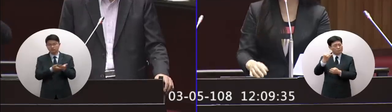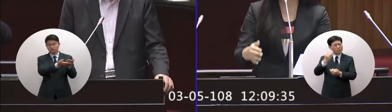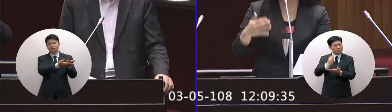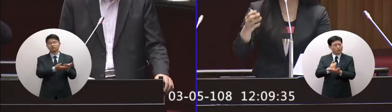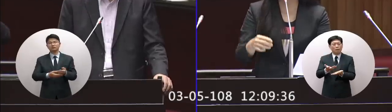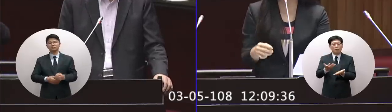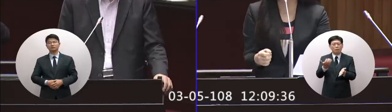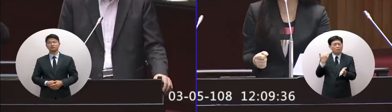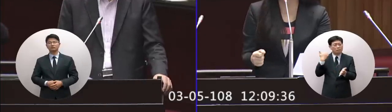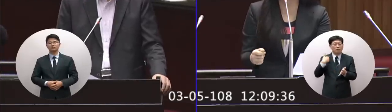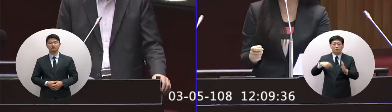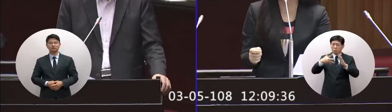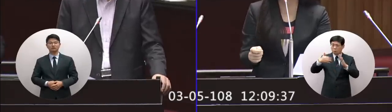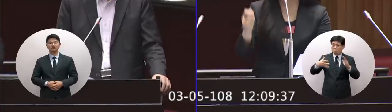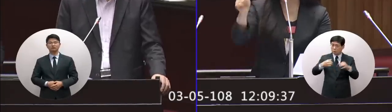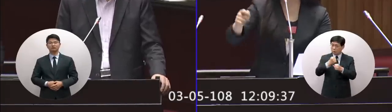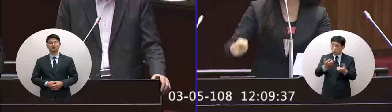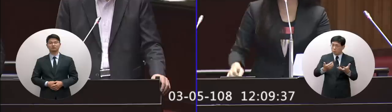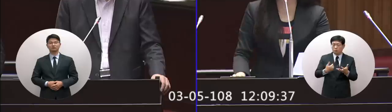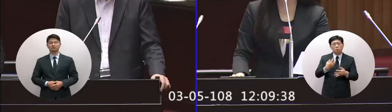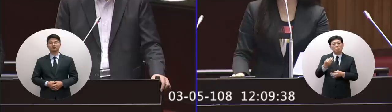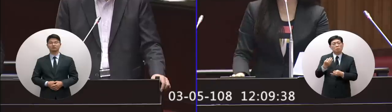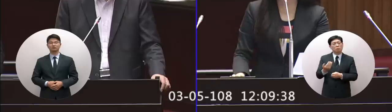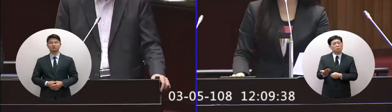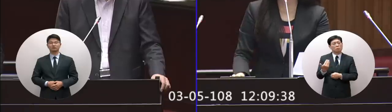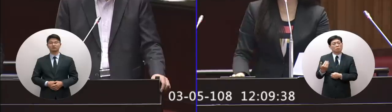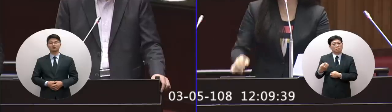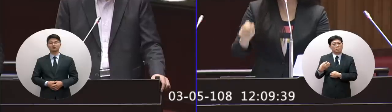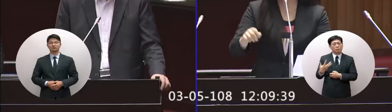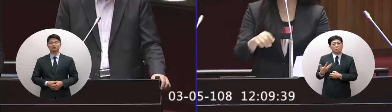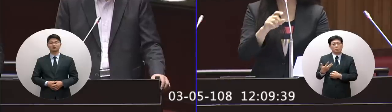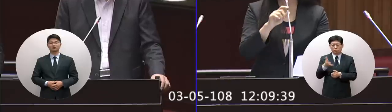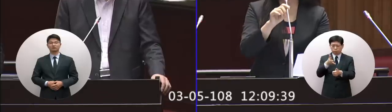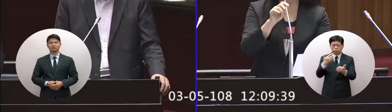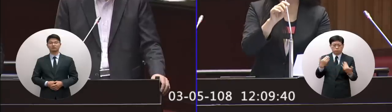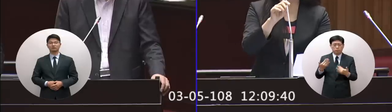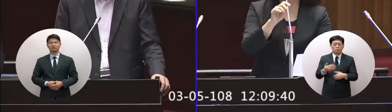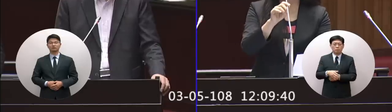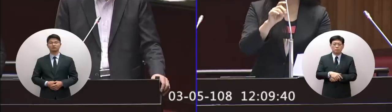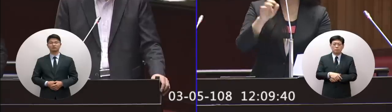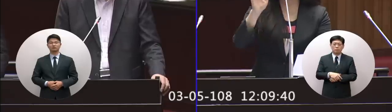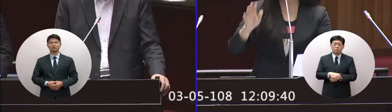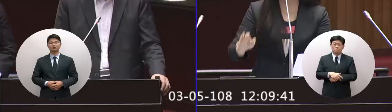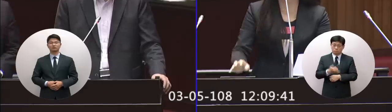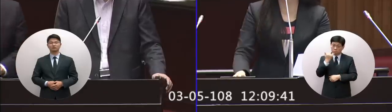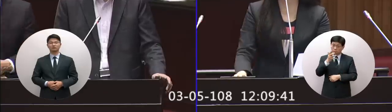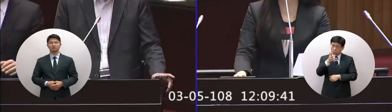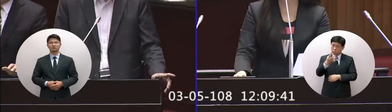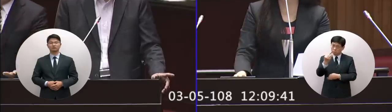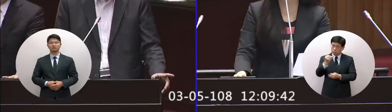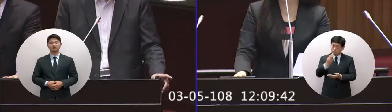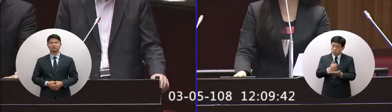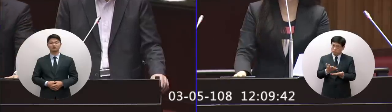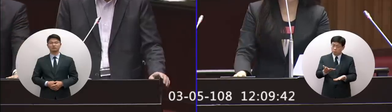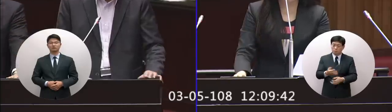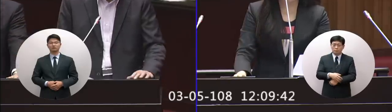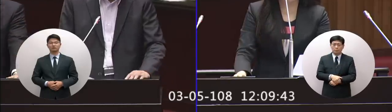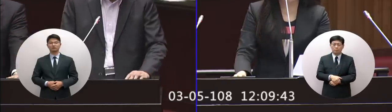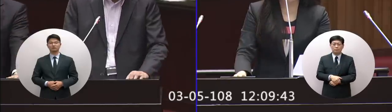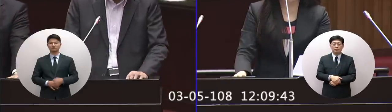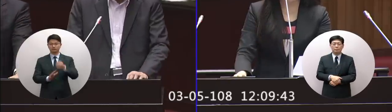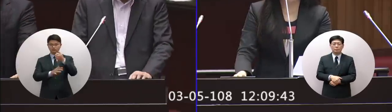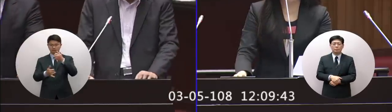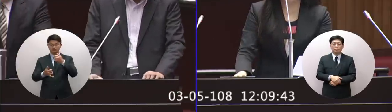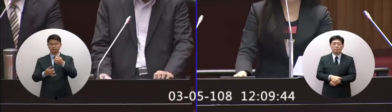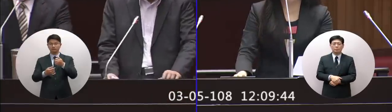长通常以前我们跟院长一起做事，他都会说啊什么时候？好，他会问得很明确啊。我可以请教你什么时候送？ 好，那个